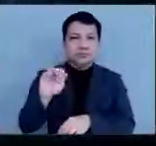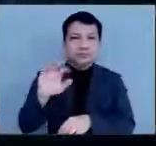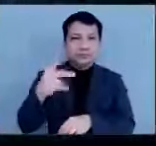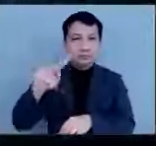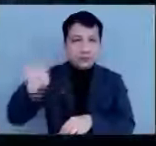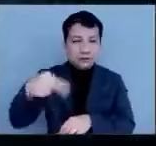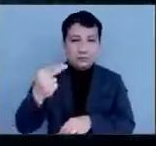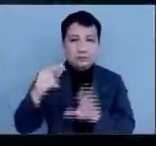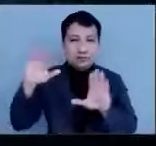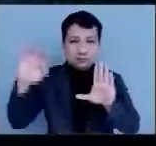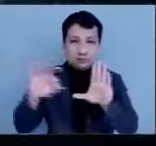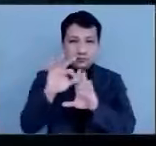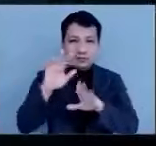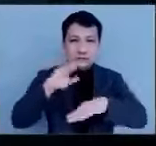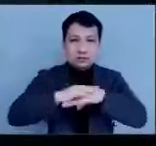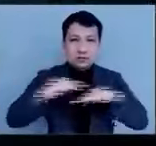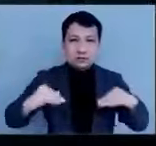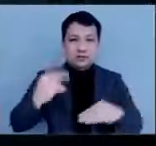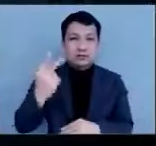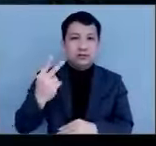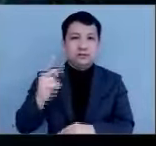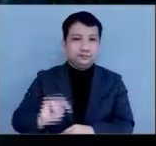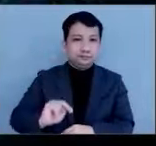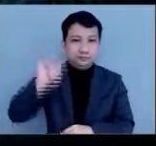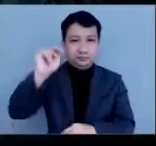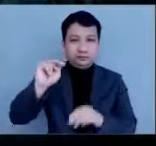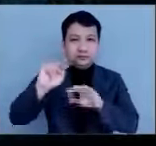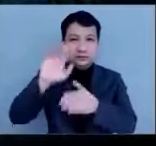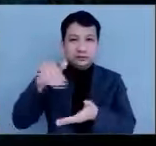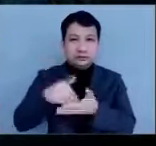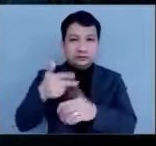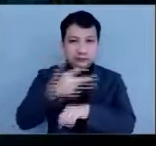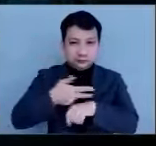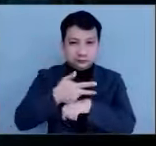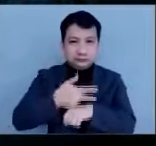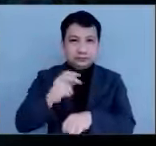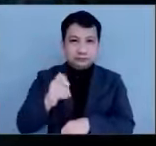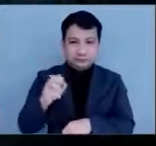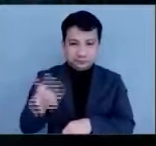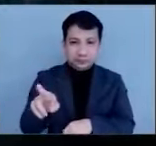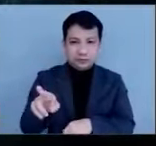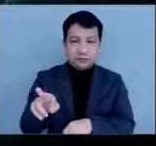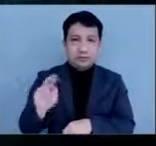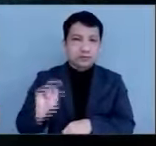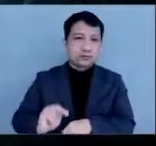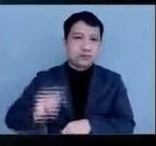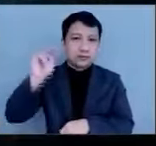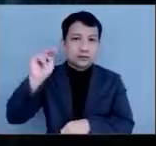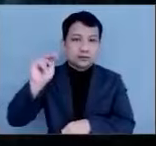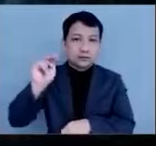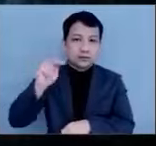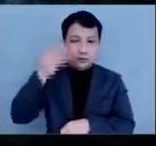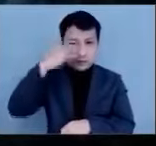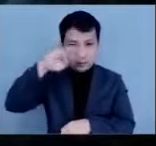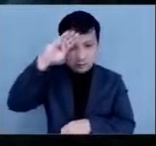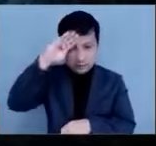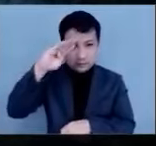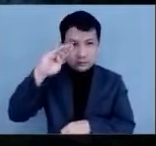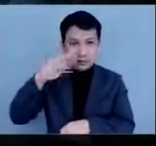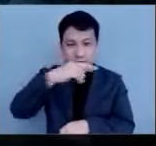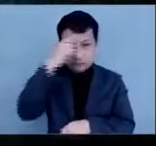Sa ngayon, signal number 2 sa buong northern at central Luzon, pati na sa Metro Manila at northern portion ng Cavite, Rizal at